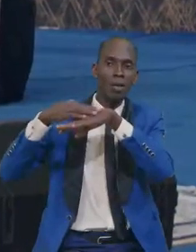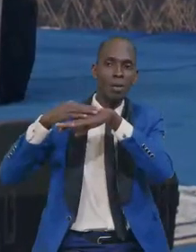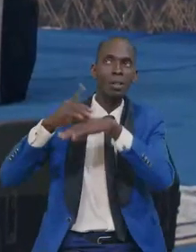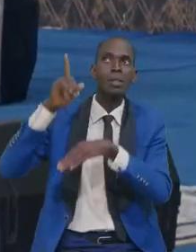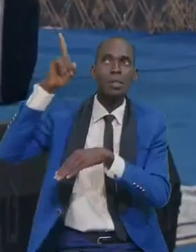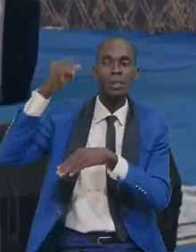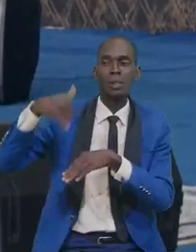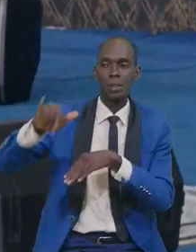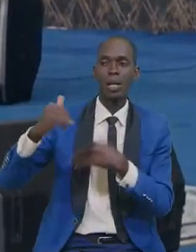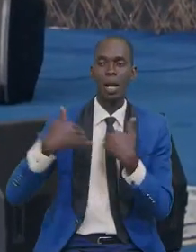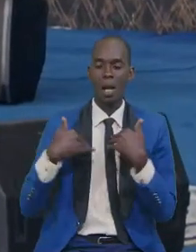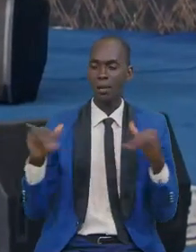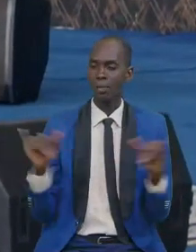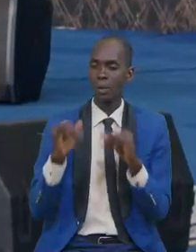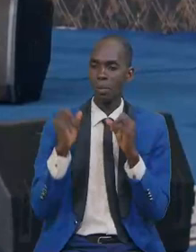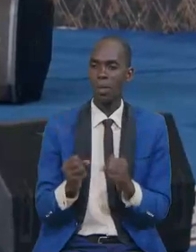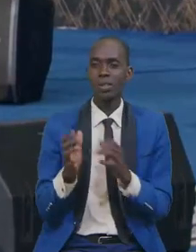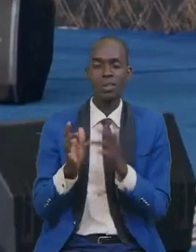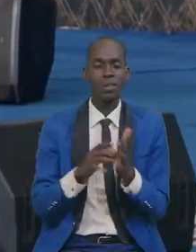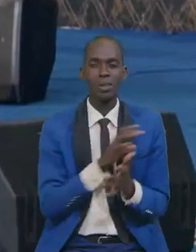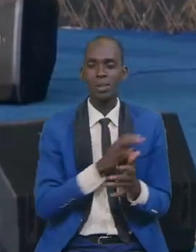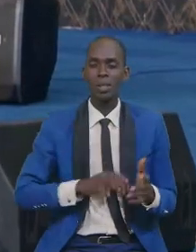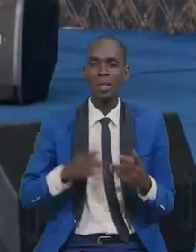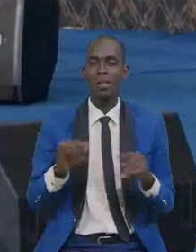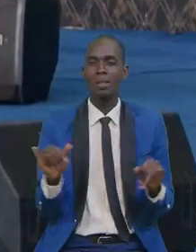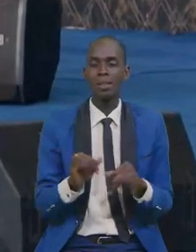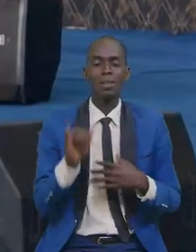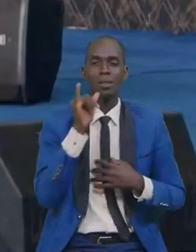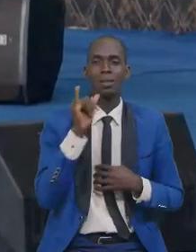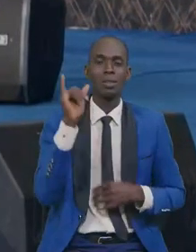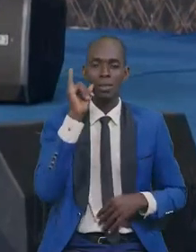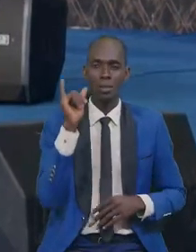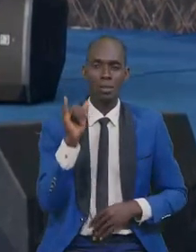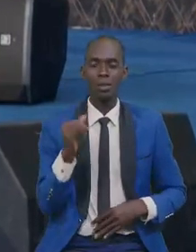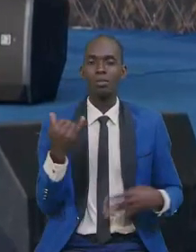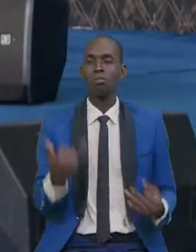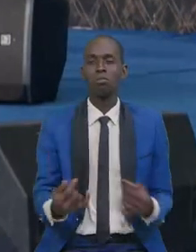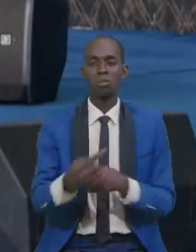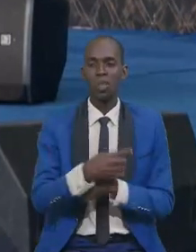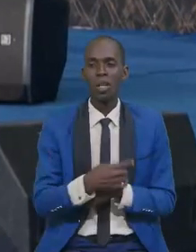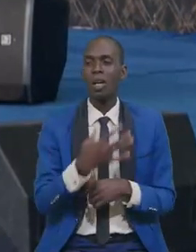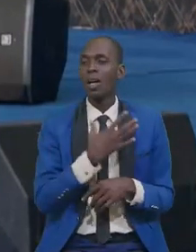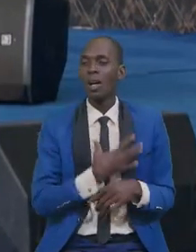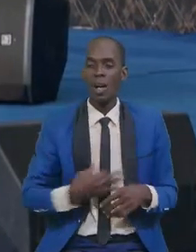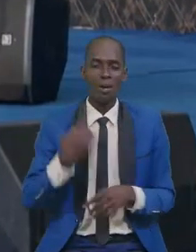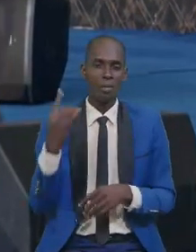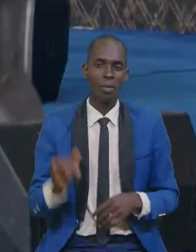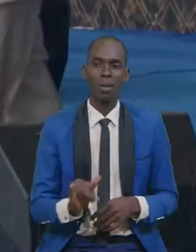a cette même puissance, Jésus-Christ, le même, hier, aujourd'hui